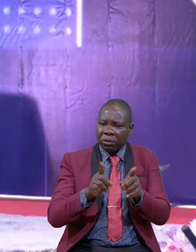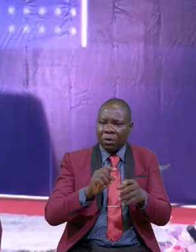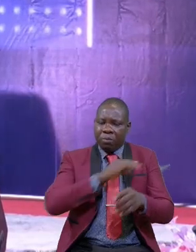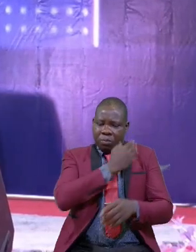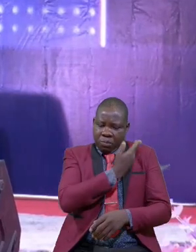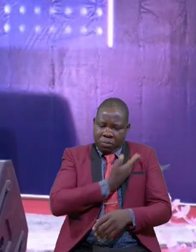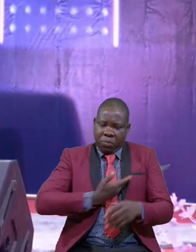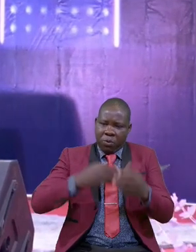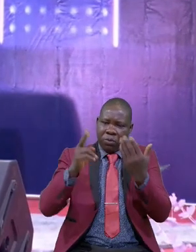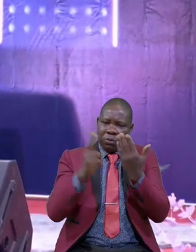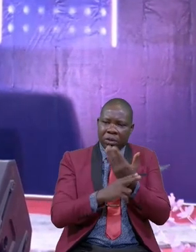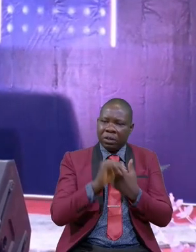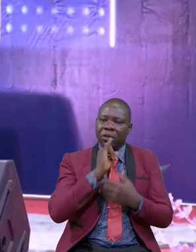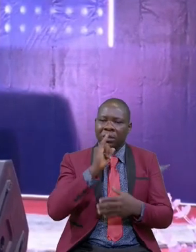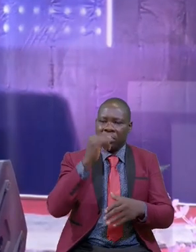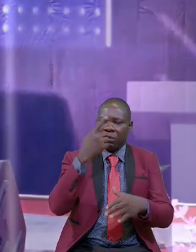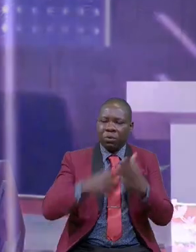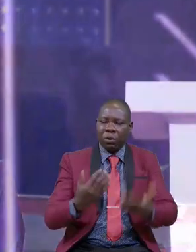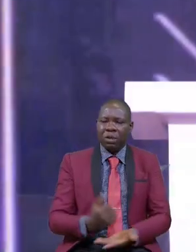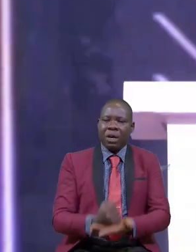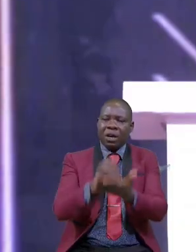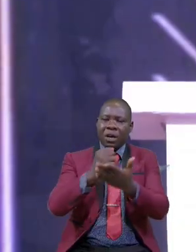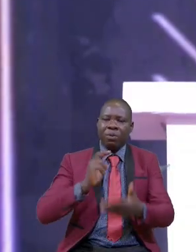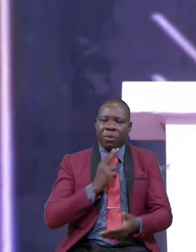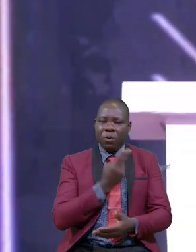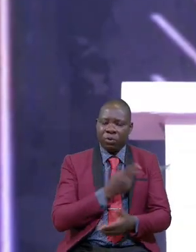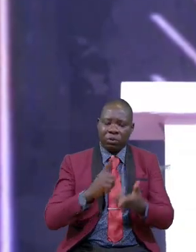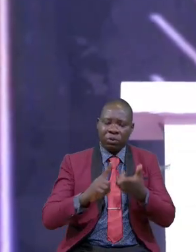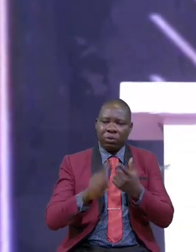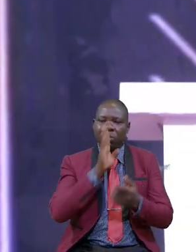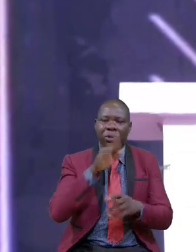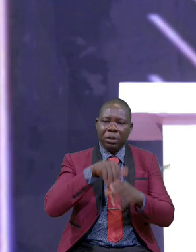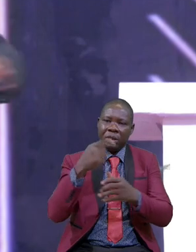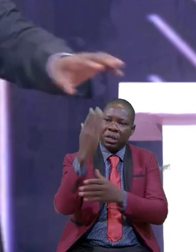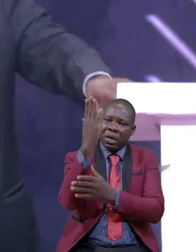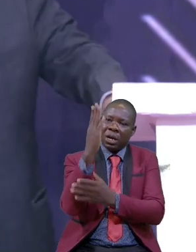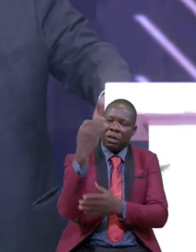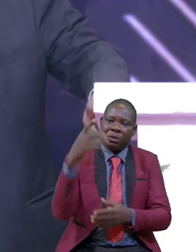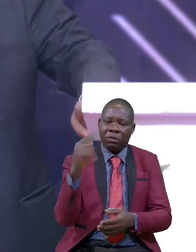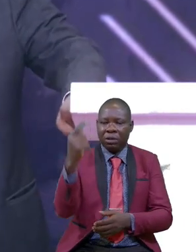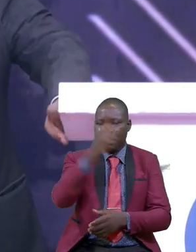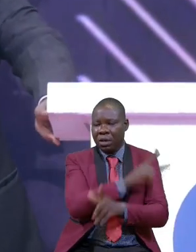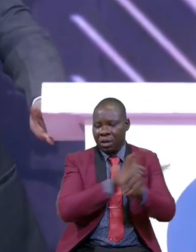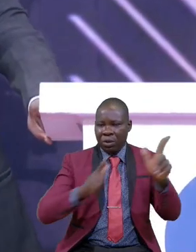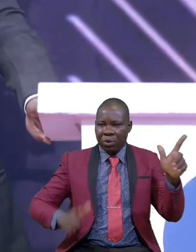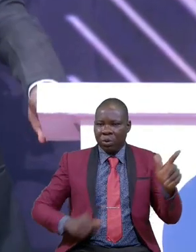est ce qui nous aide à être dans les mains du Seigneur, et nous plaidons,